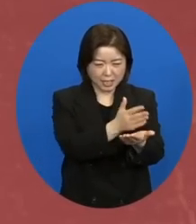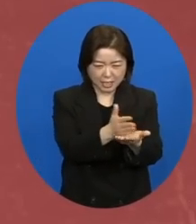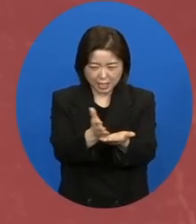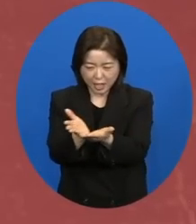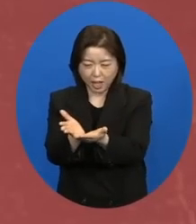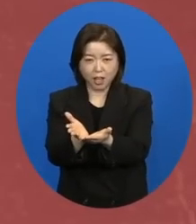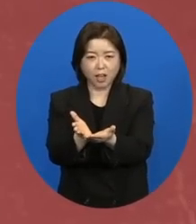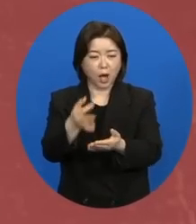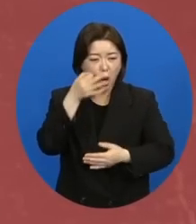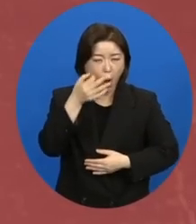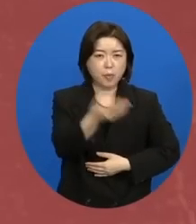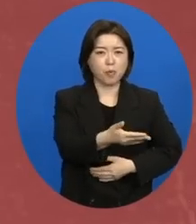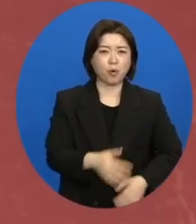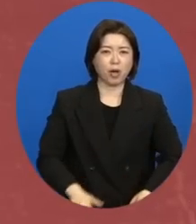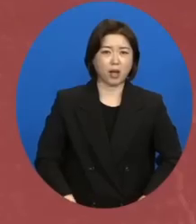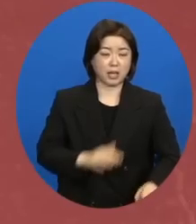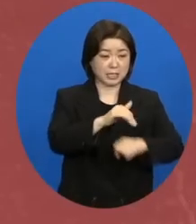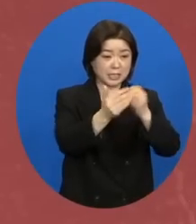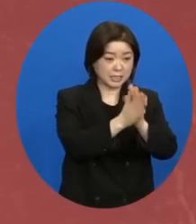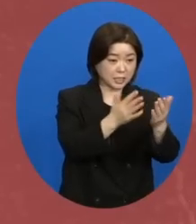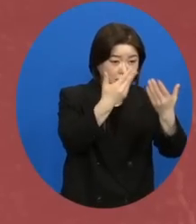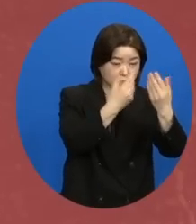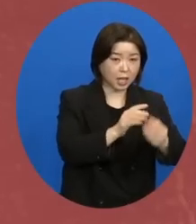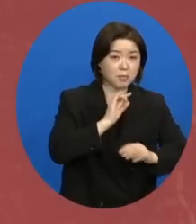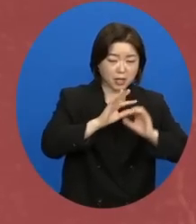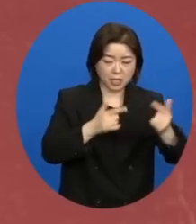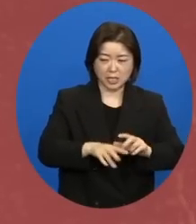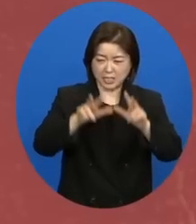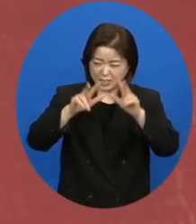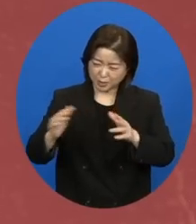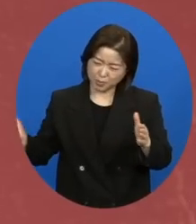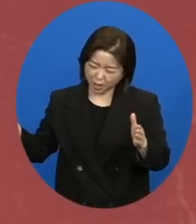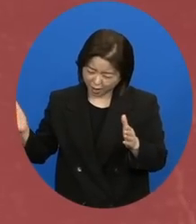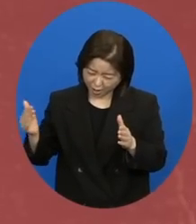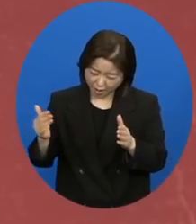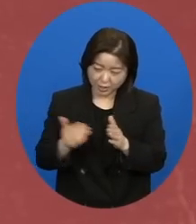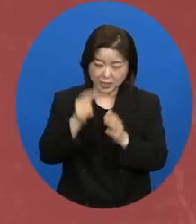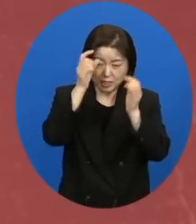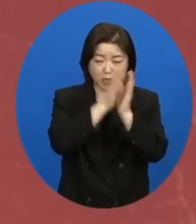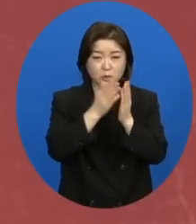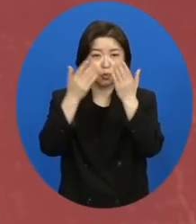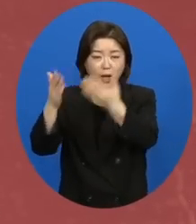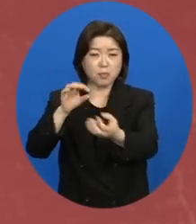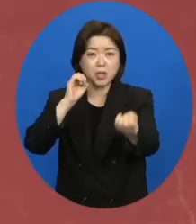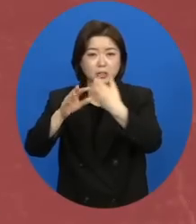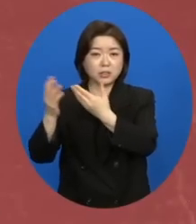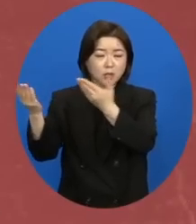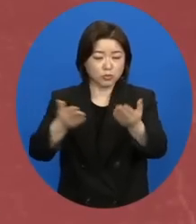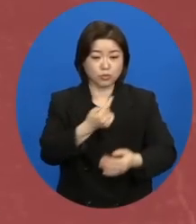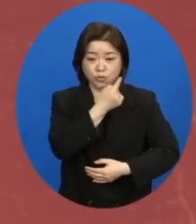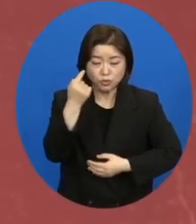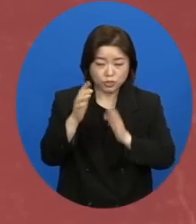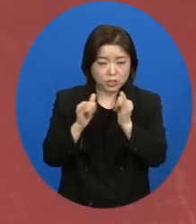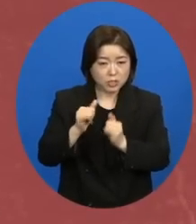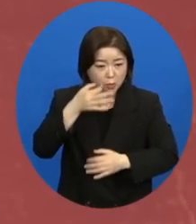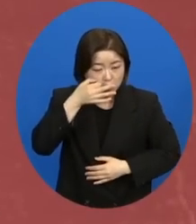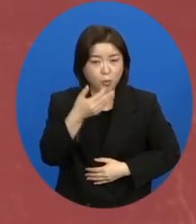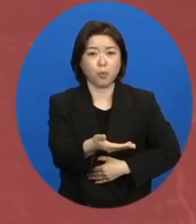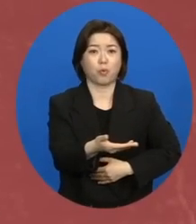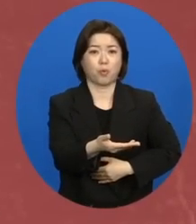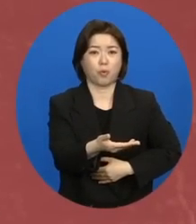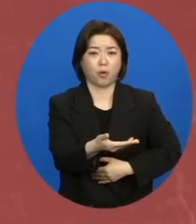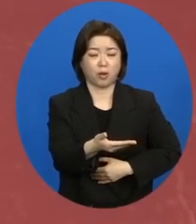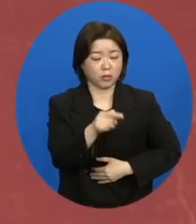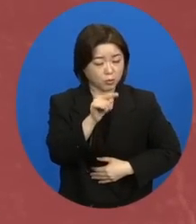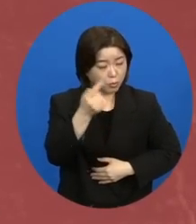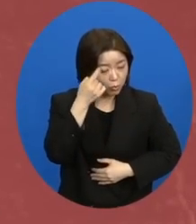보여주면서 성서적 사례만이 아니고 지금까지도 하나님이 기도하면 응답하시는 증인을 보여주면서. 근데 넌